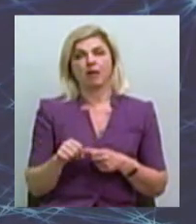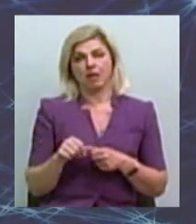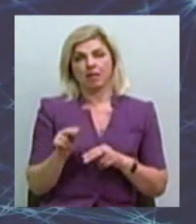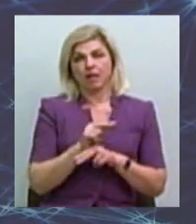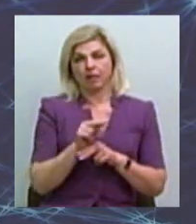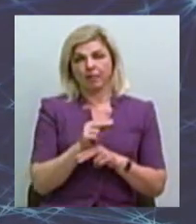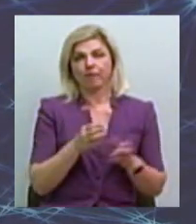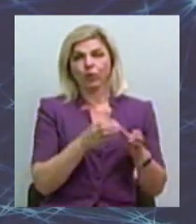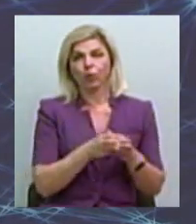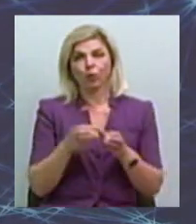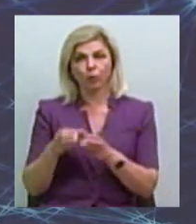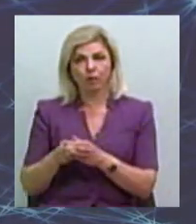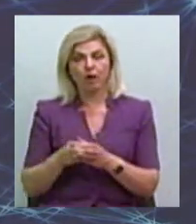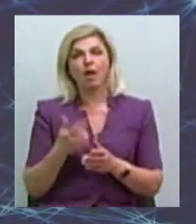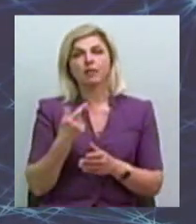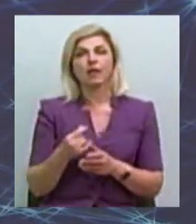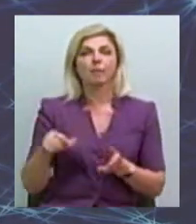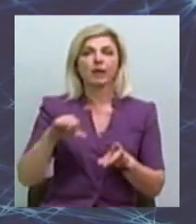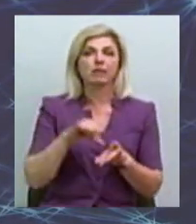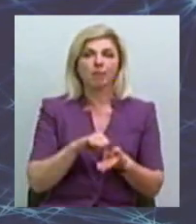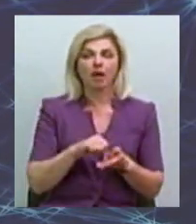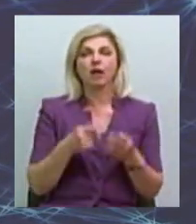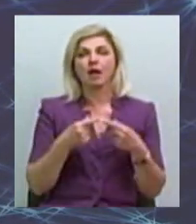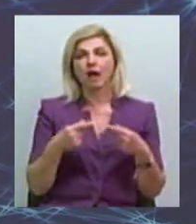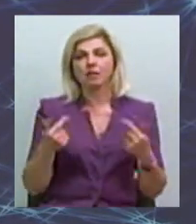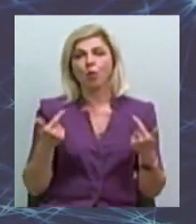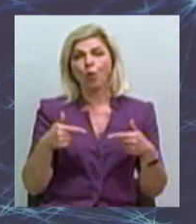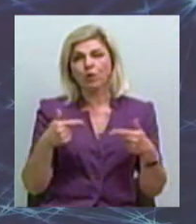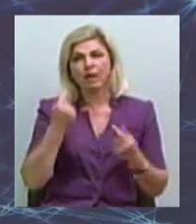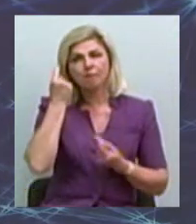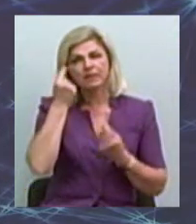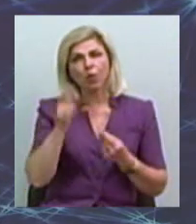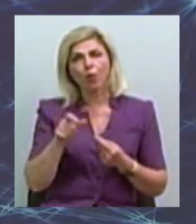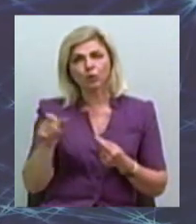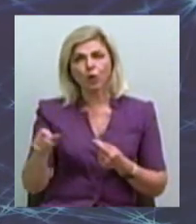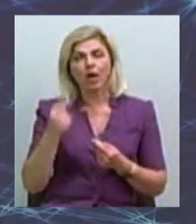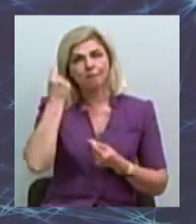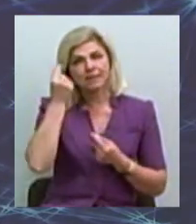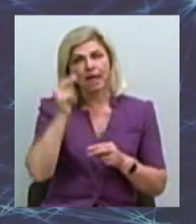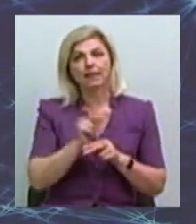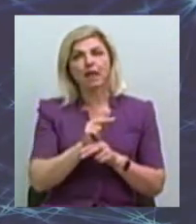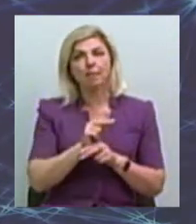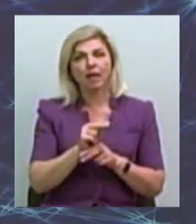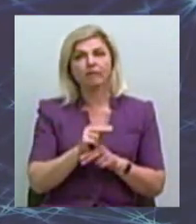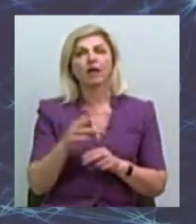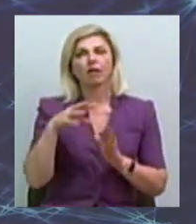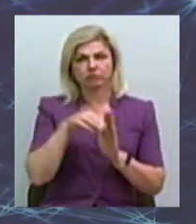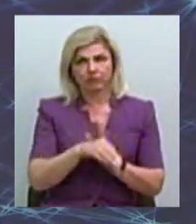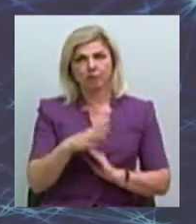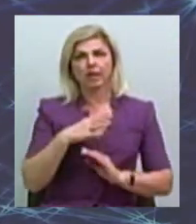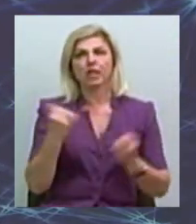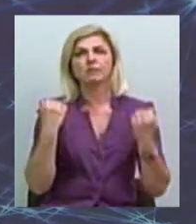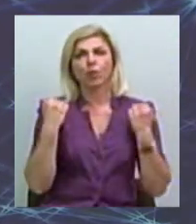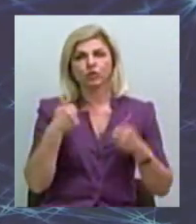терапевтических групп, в которых принимали участие различные гости, психологи, психотерапевты, также были спортивные соревнования,